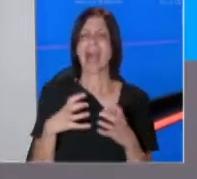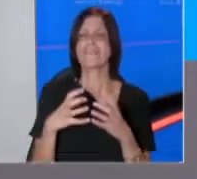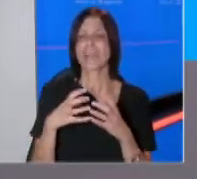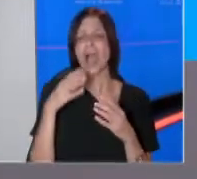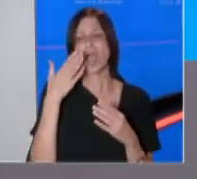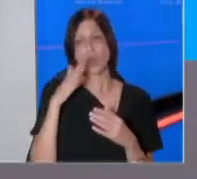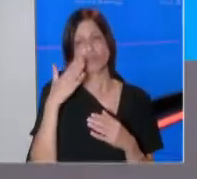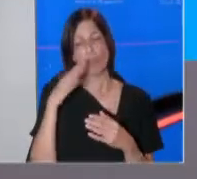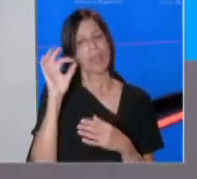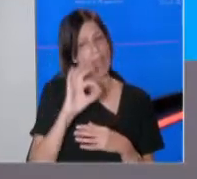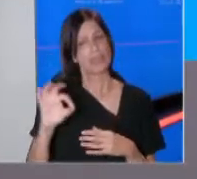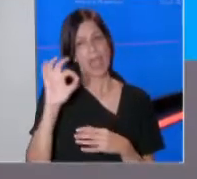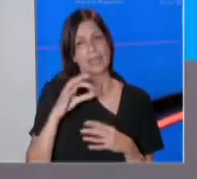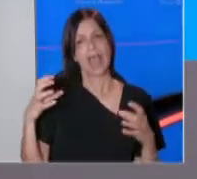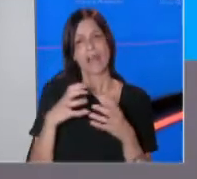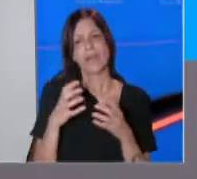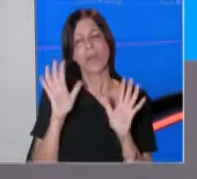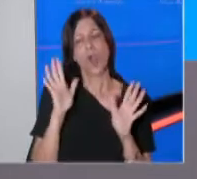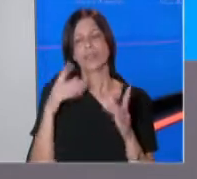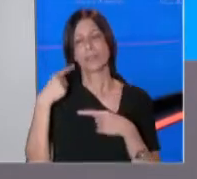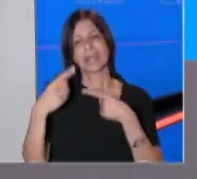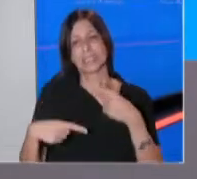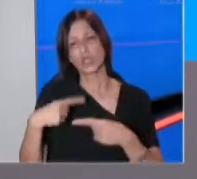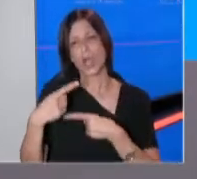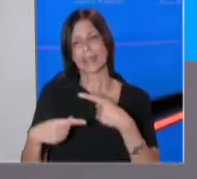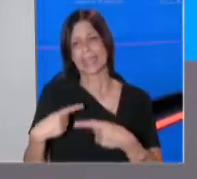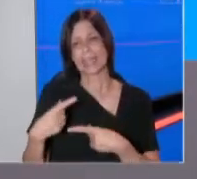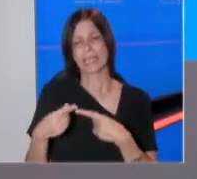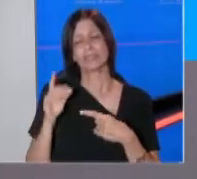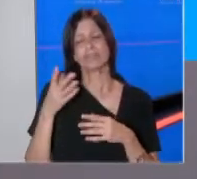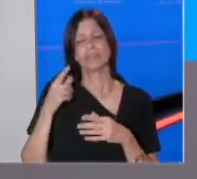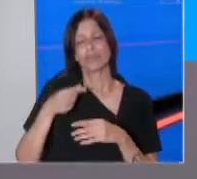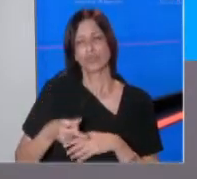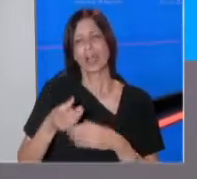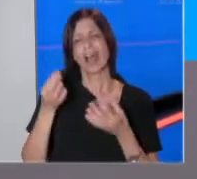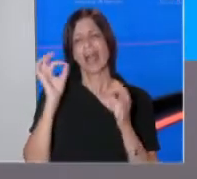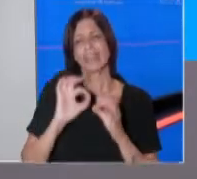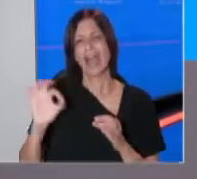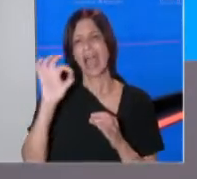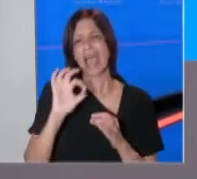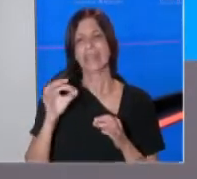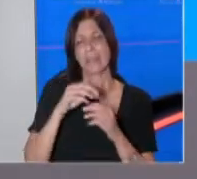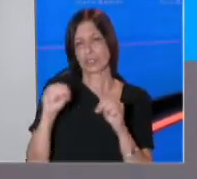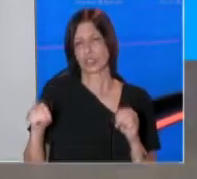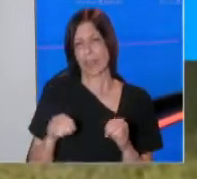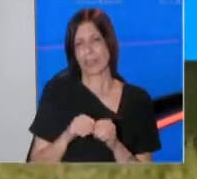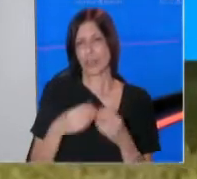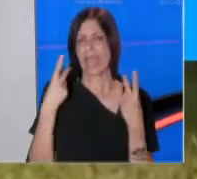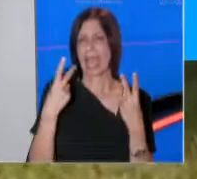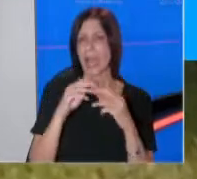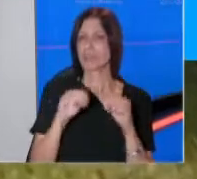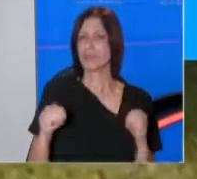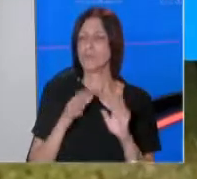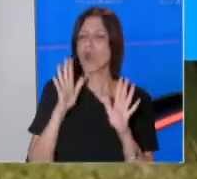הירושלמית עדיין חברה מאוד מסורתית שמושרש בה עדיין את הערך, את המשפחתיות מאוד מאוד